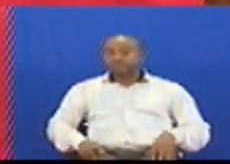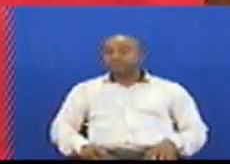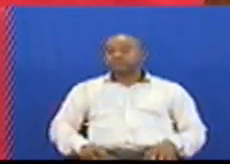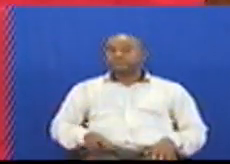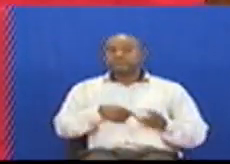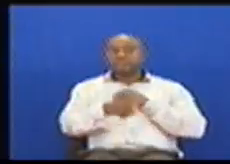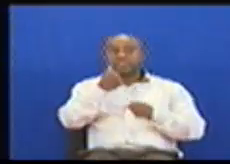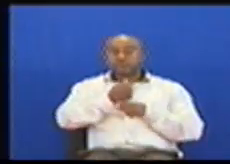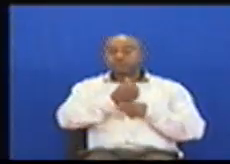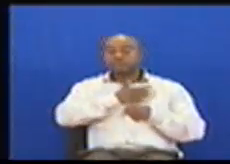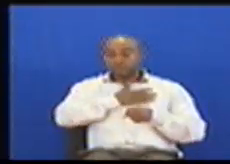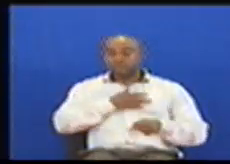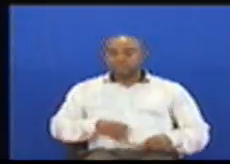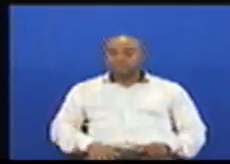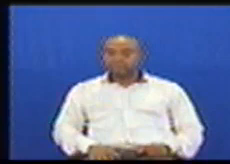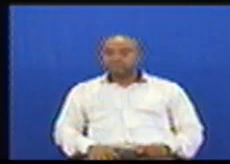zetu vizuri.